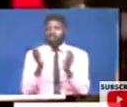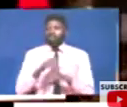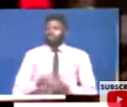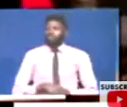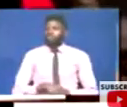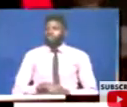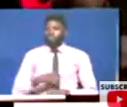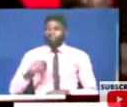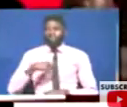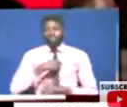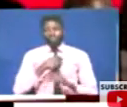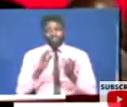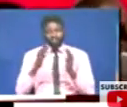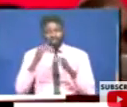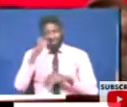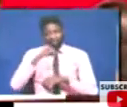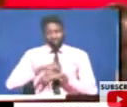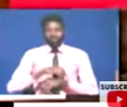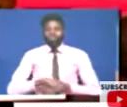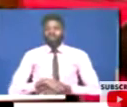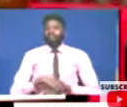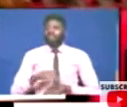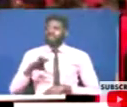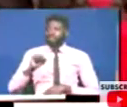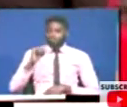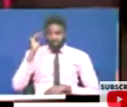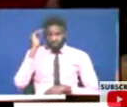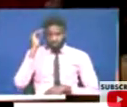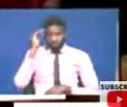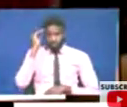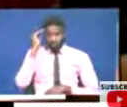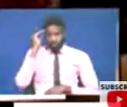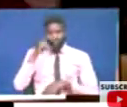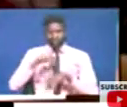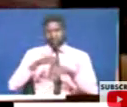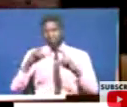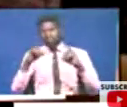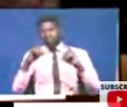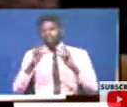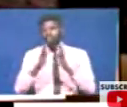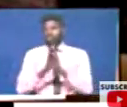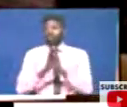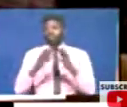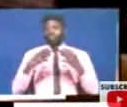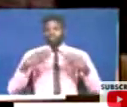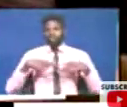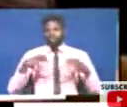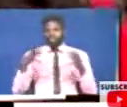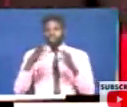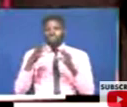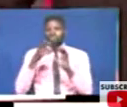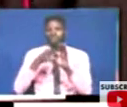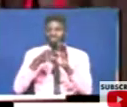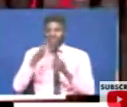skuru. Waziri wa elimu Profesa George Magoha akipigwa picha pembezoni mwa washiriki wa shule ya walio na matatizo ya kuona ya